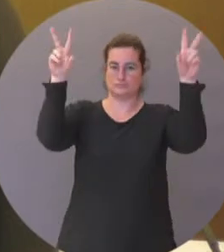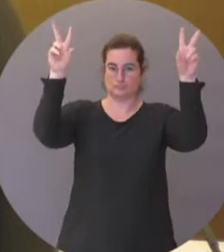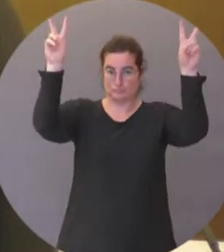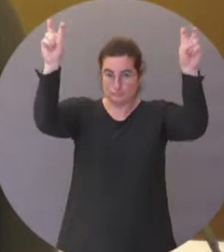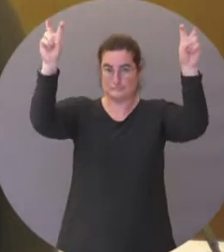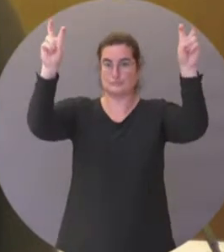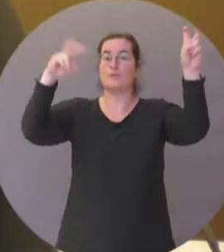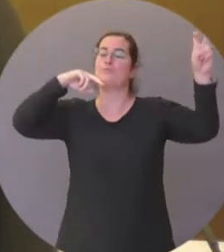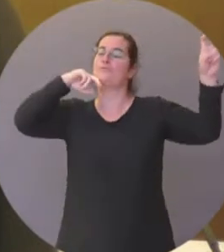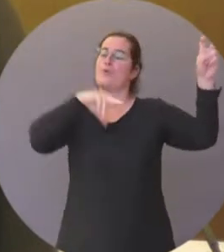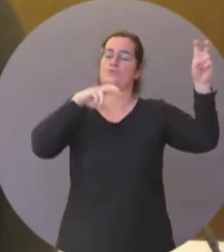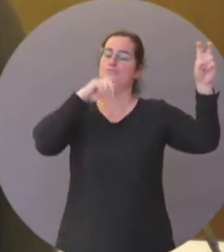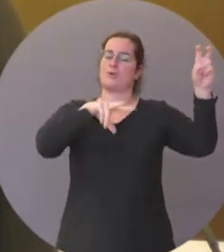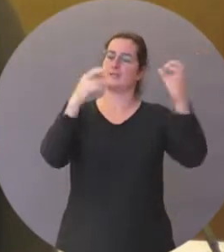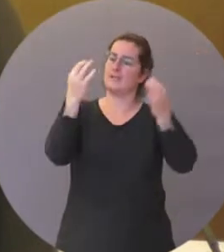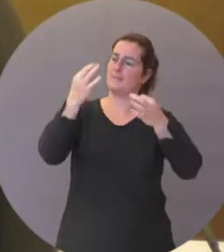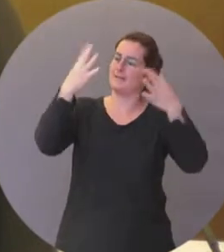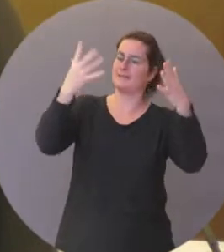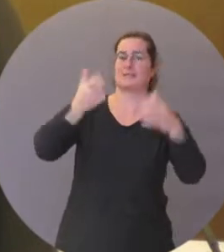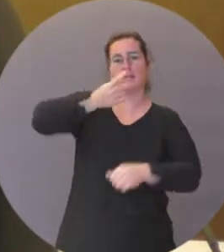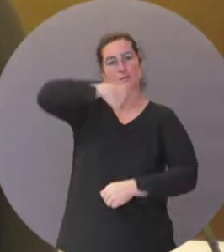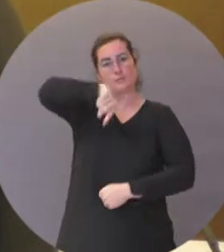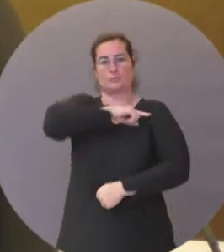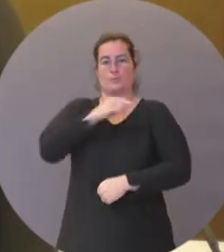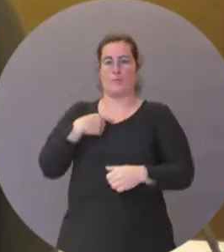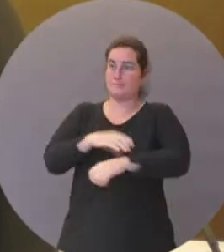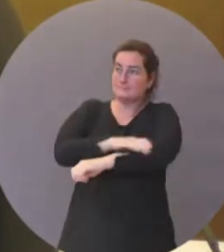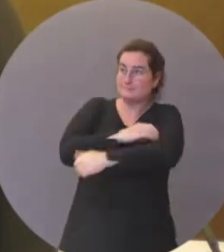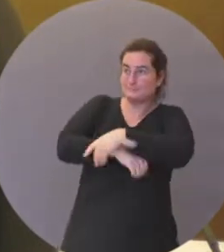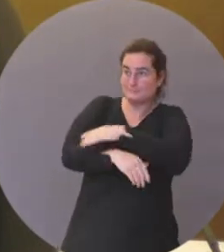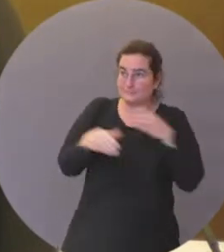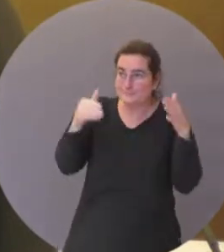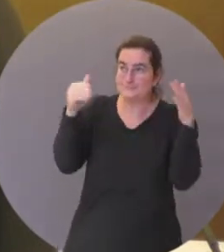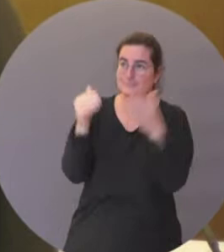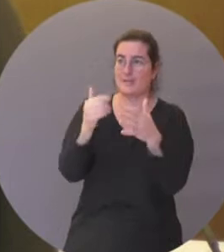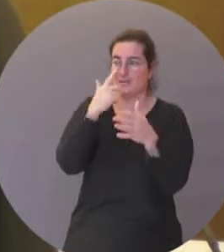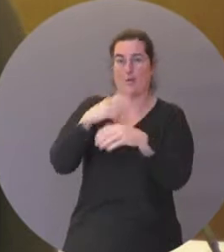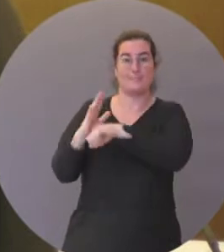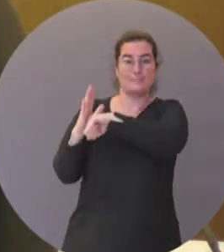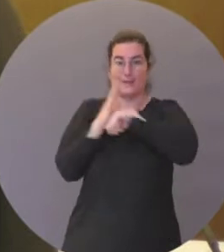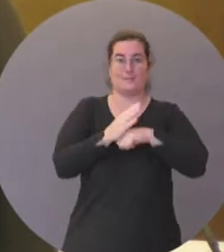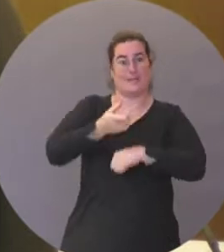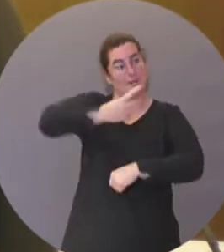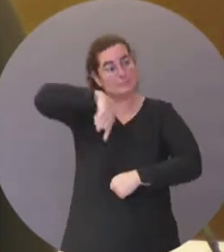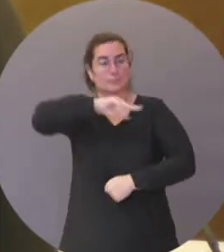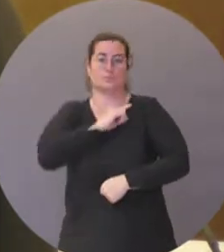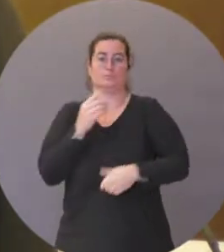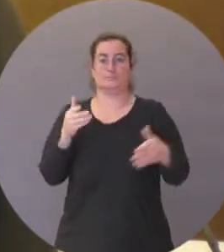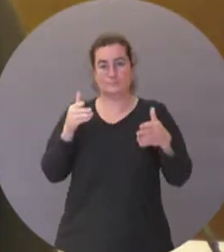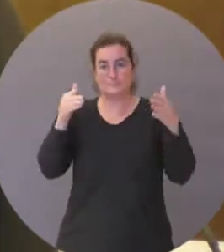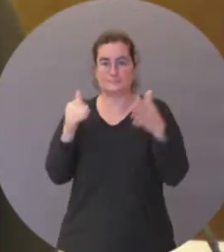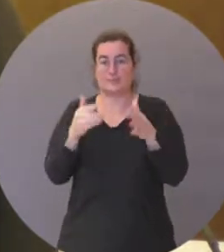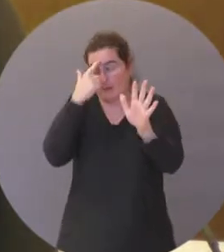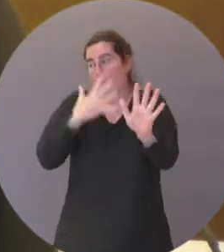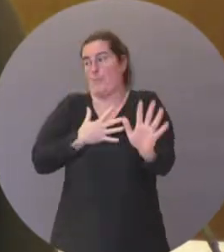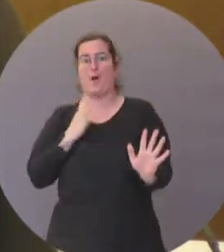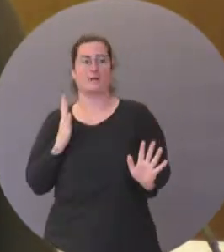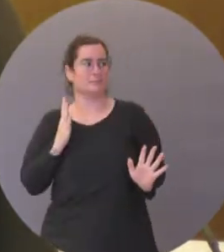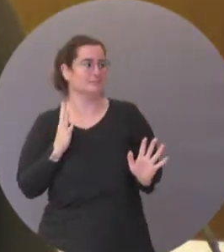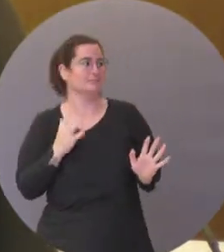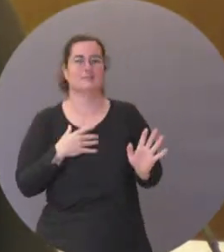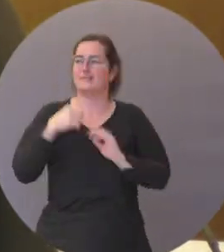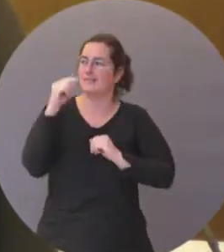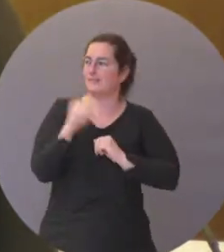sujet nous concerne toutes et tous et que c'est un axe prioritaire pour ça devrait être un axe prioritaire pour